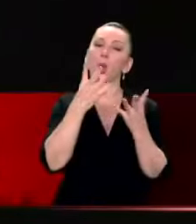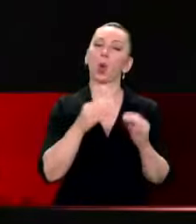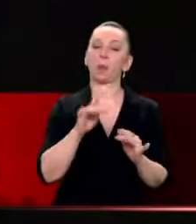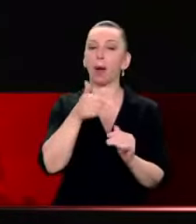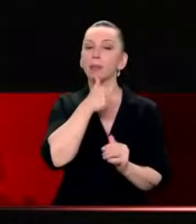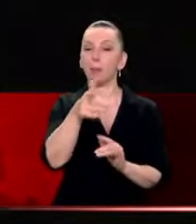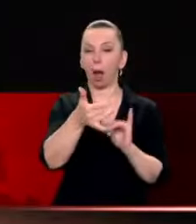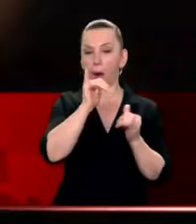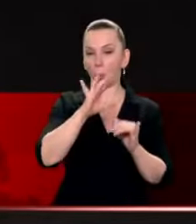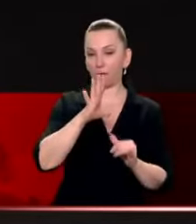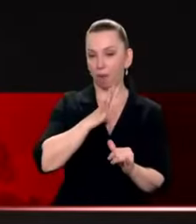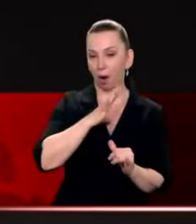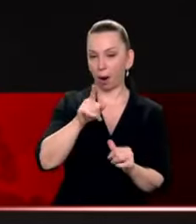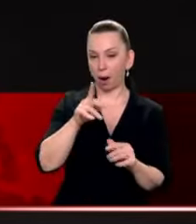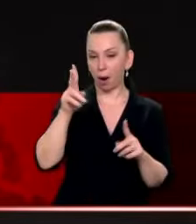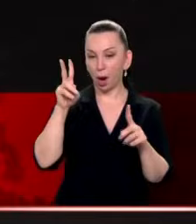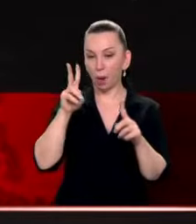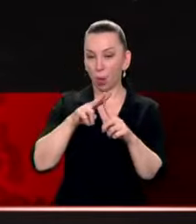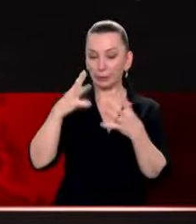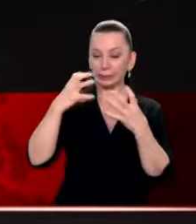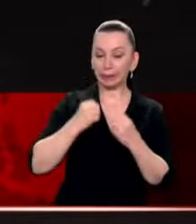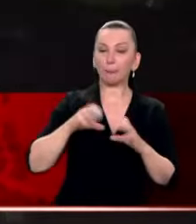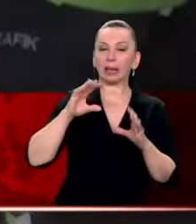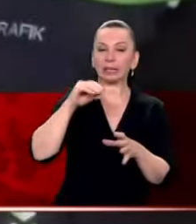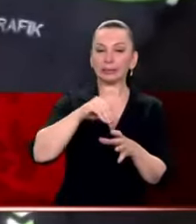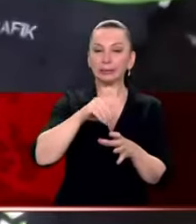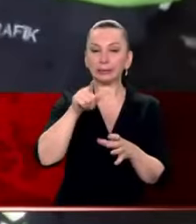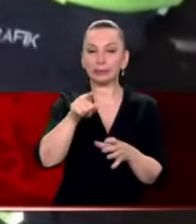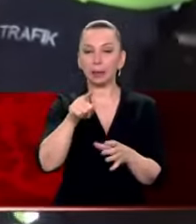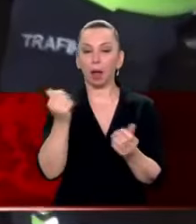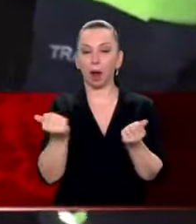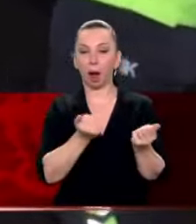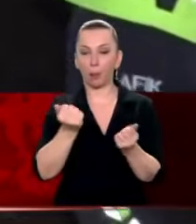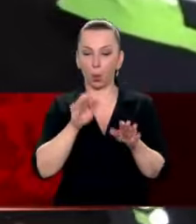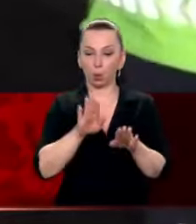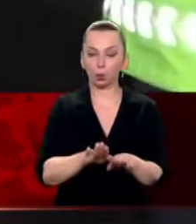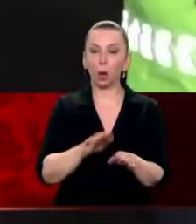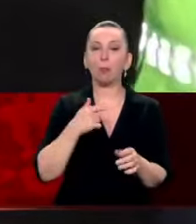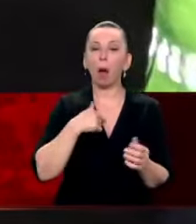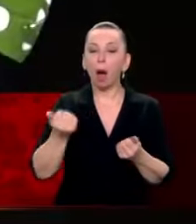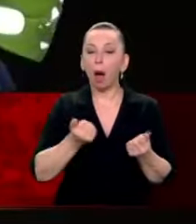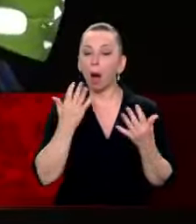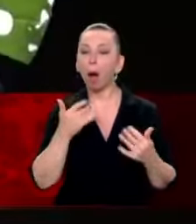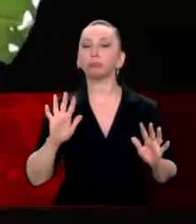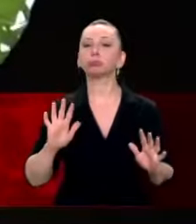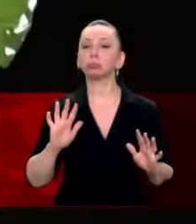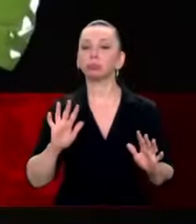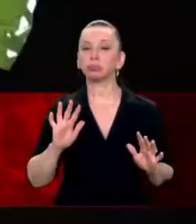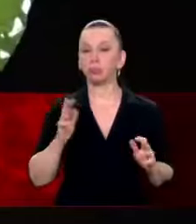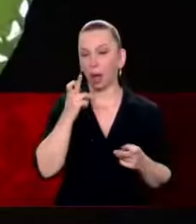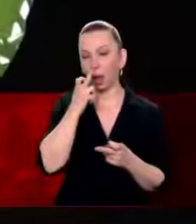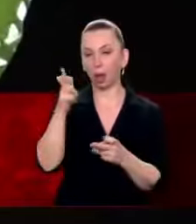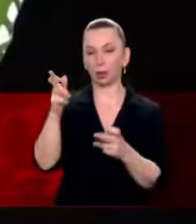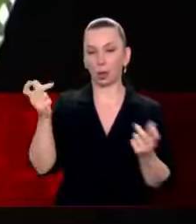Alkollüydü. Polise yakalanmamak için aracı durdurdu. Kamyoneti kullanmadığını iddia etti ama cezadan kurtulamadı. Sinema noktasının